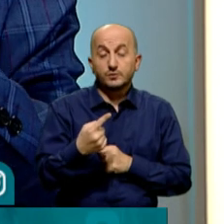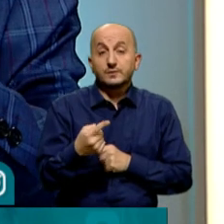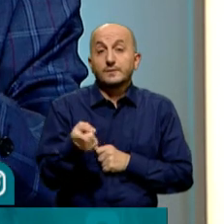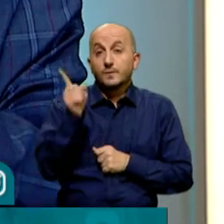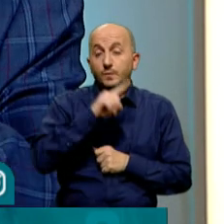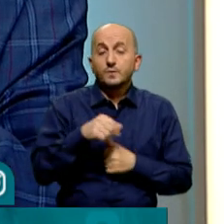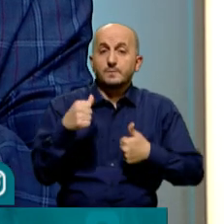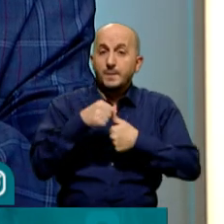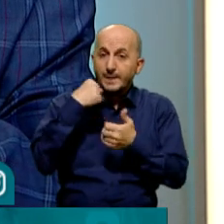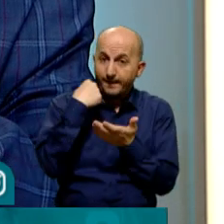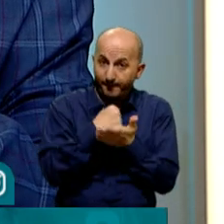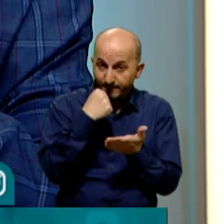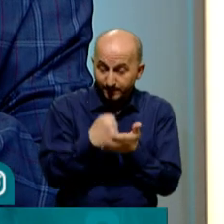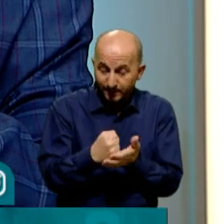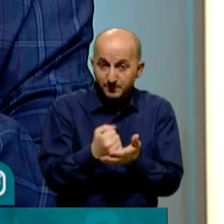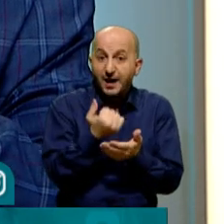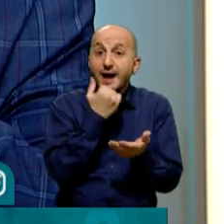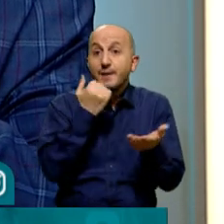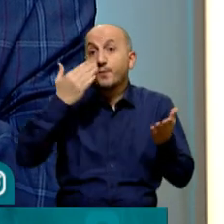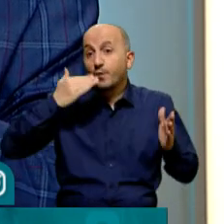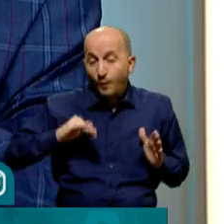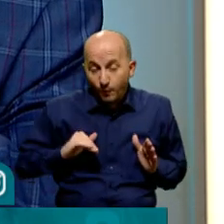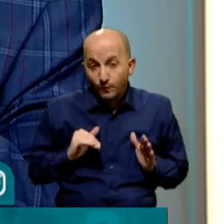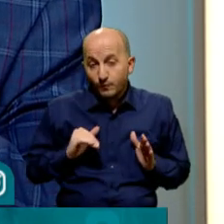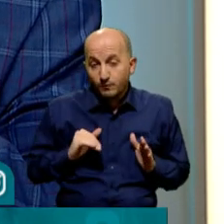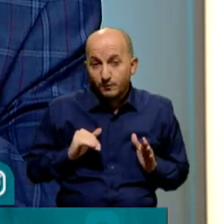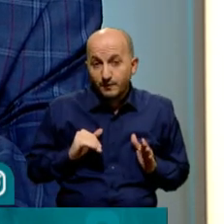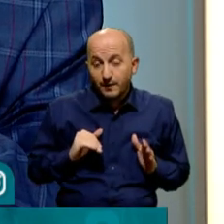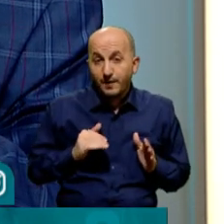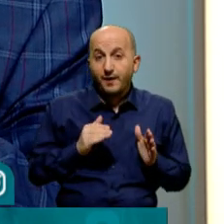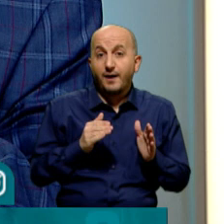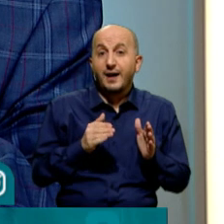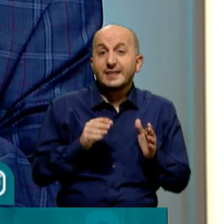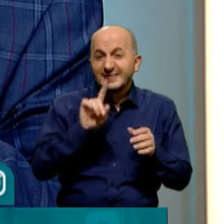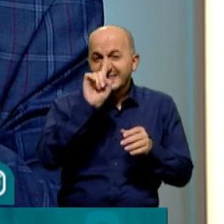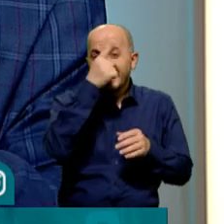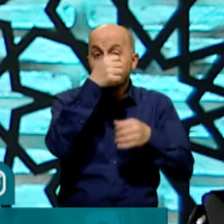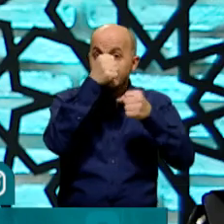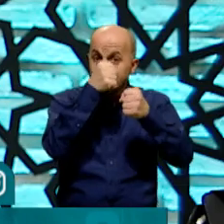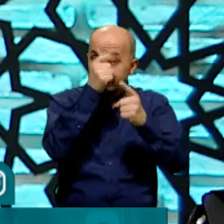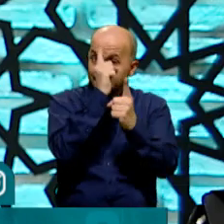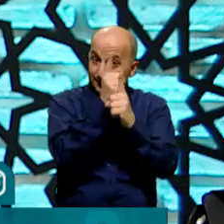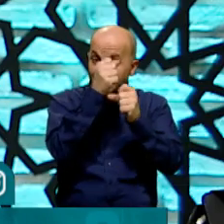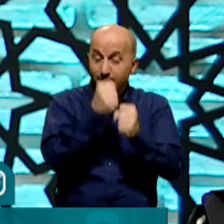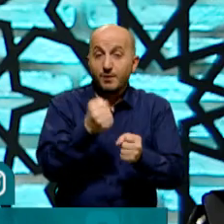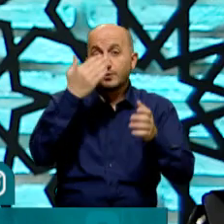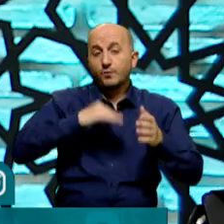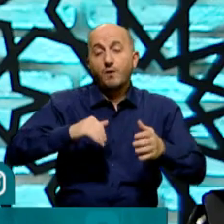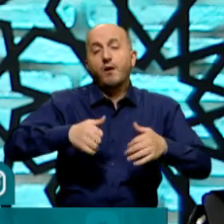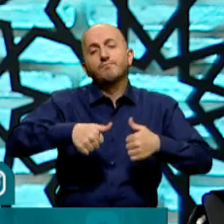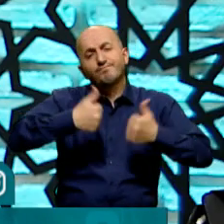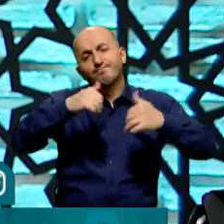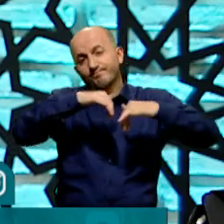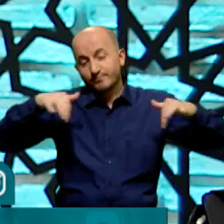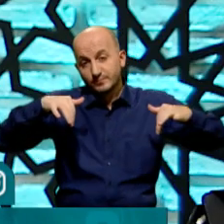nikah yapılmış, zifaf yok, halvet de yok. Zifaf yok, halvet yok. Boşanmış ve